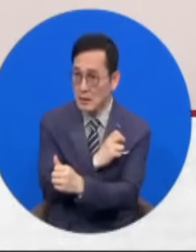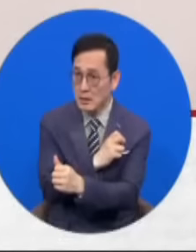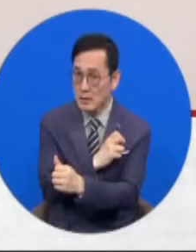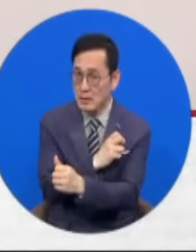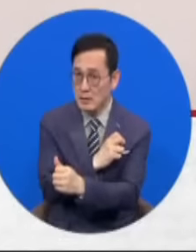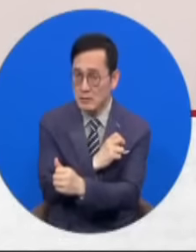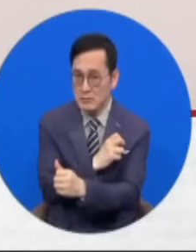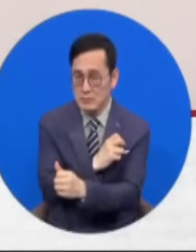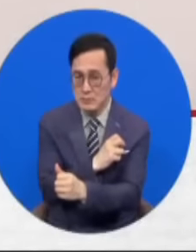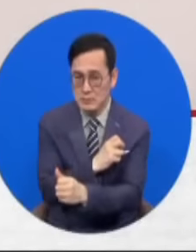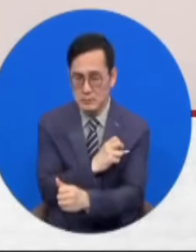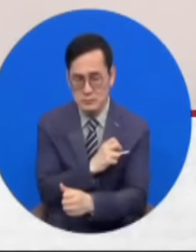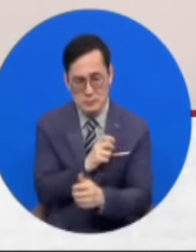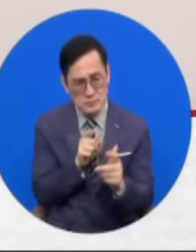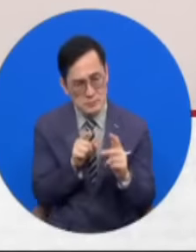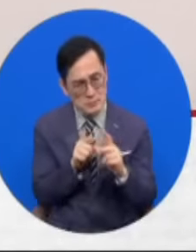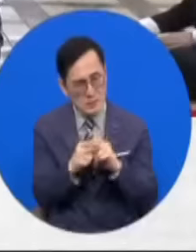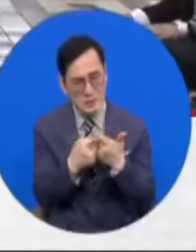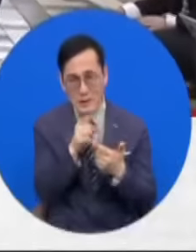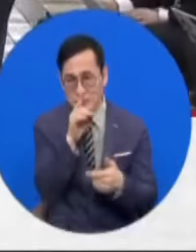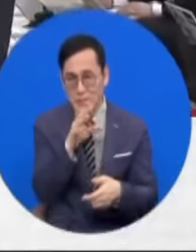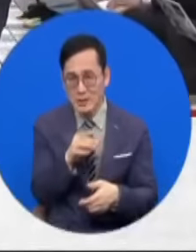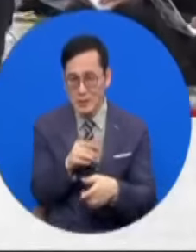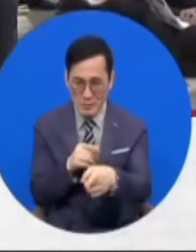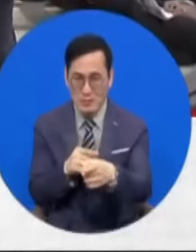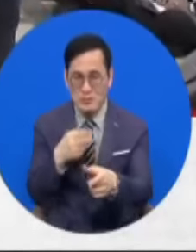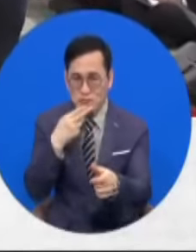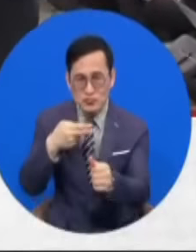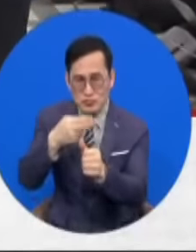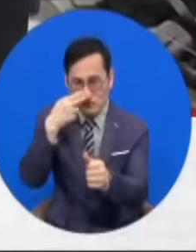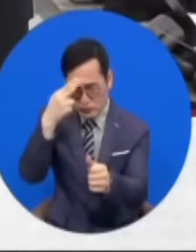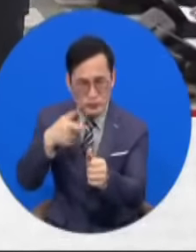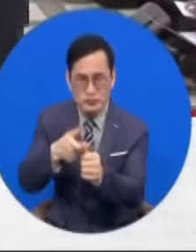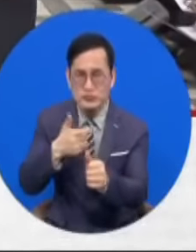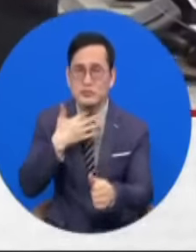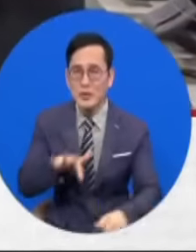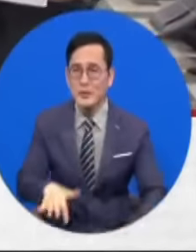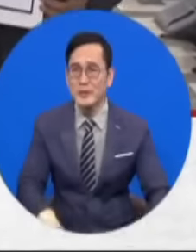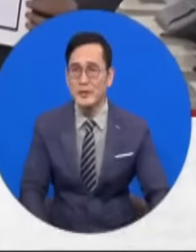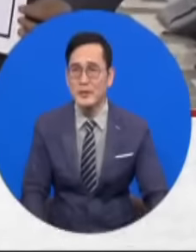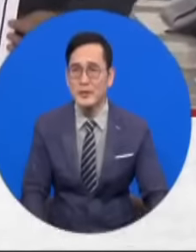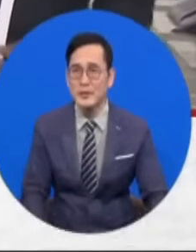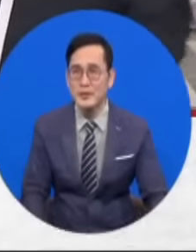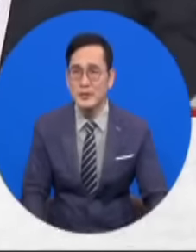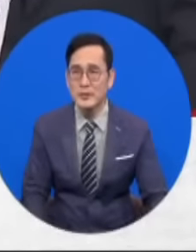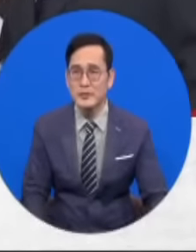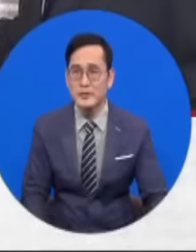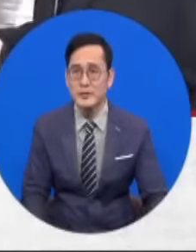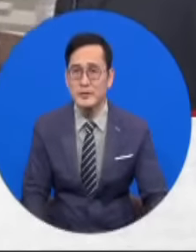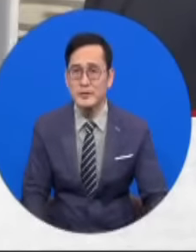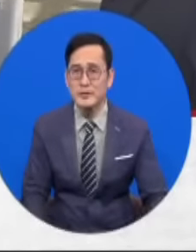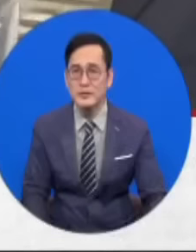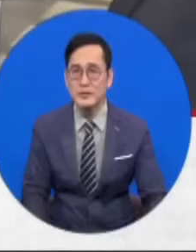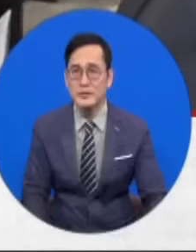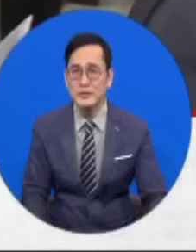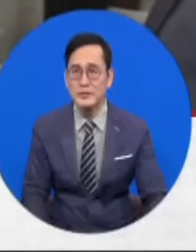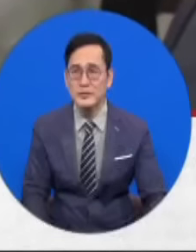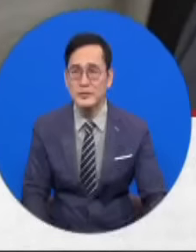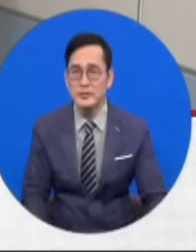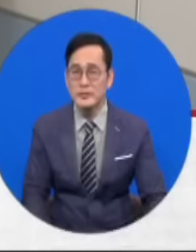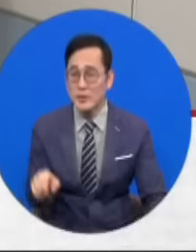손상이라고 하는데 이게 공익은 손상정도 되는지는 모르겠지만 살서 죄가 된다 하더라도 이것은 이제 검찰에서 징계